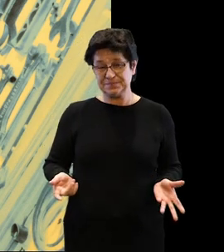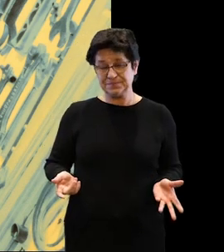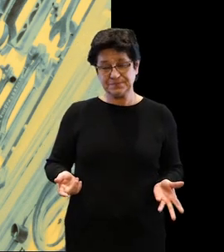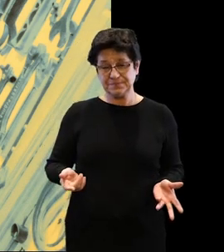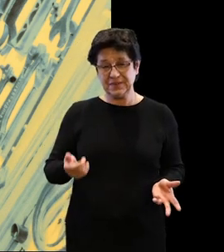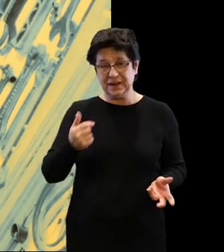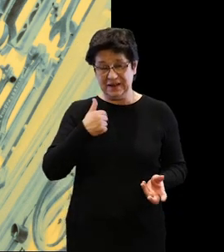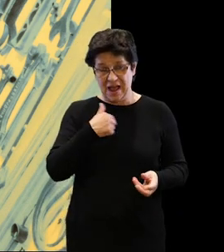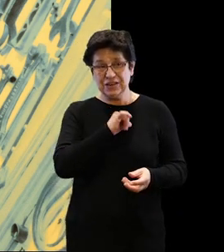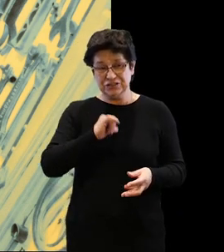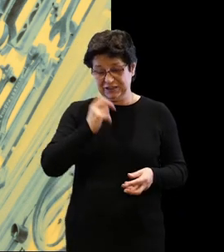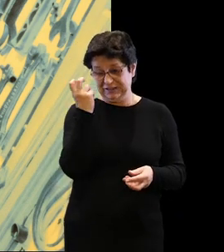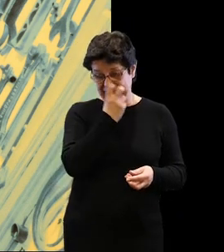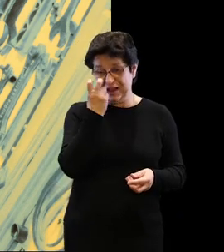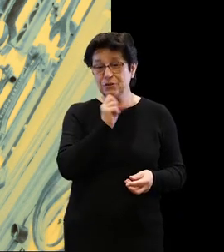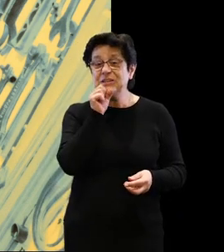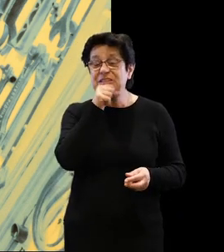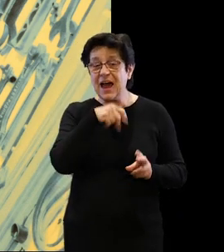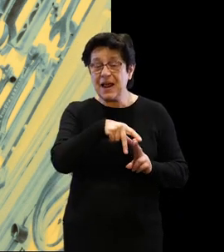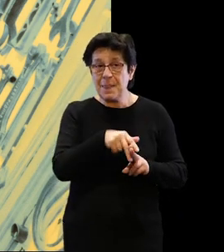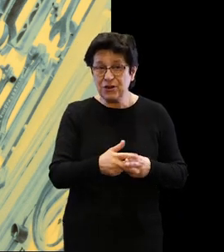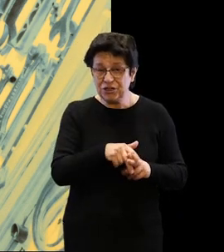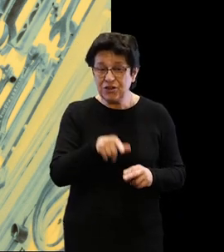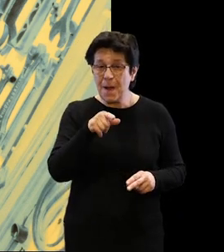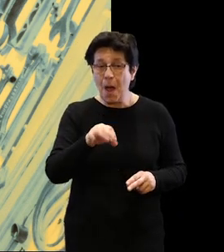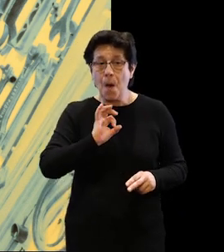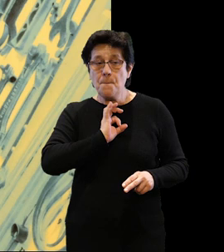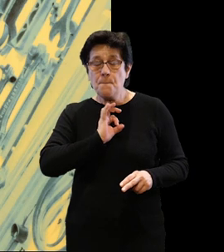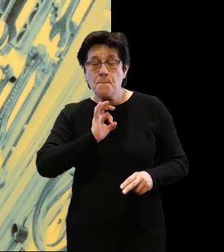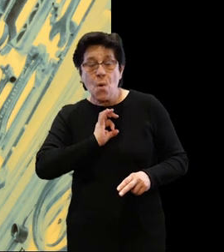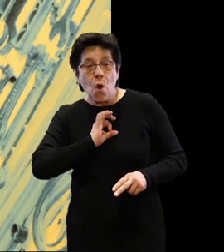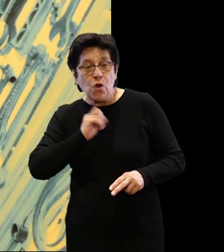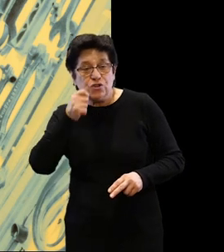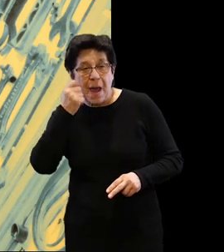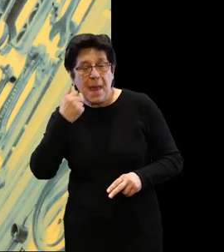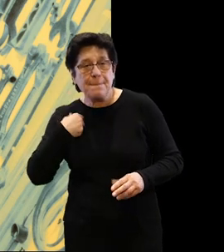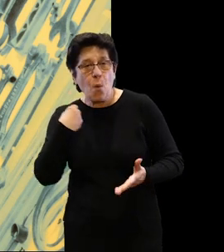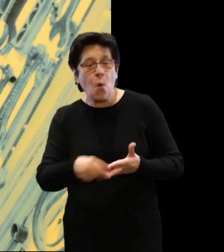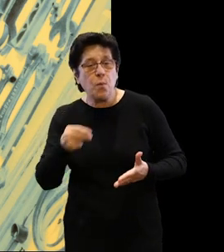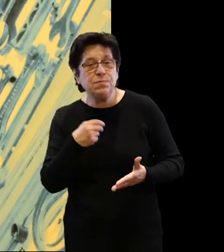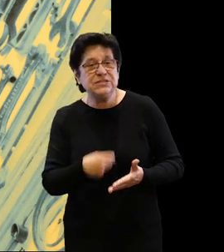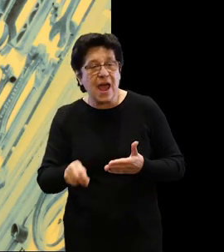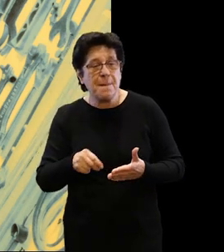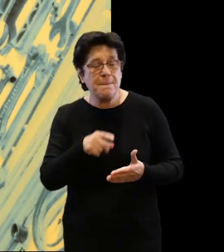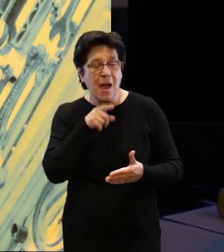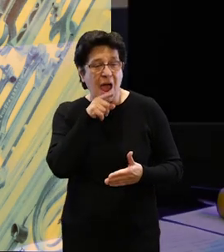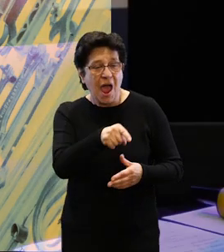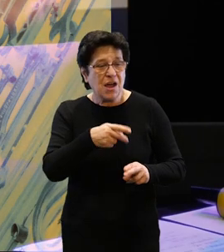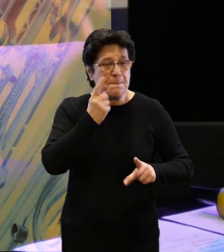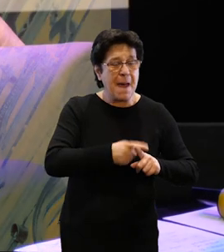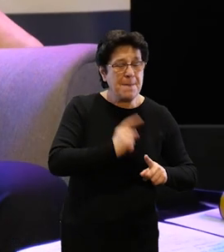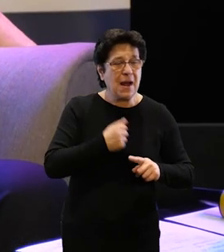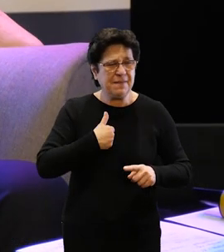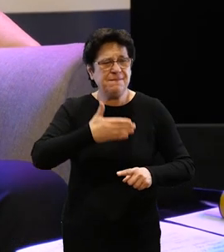raz że interesuję się starymi narzędziami A poza tym mój dziadek był kupcem branży żelaźni i mam stare katalogi ja wiem